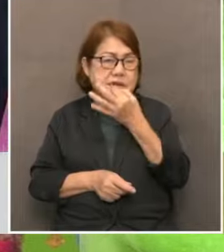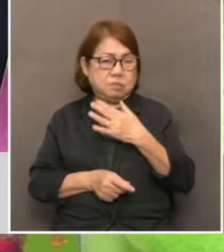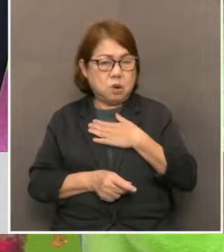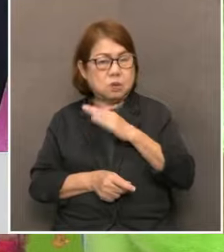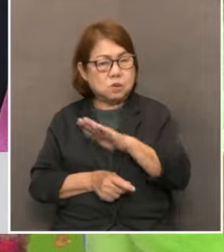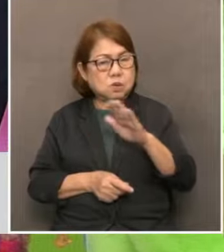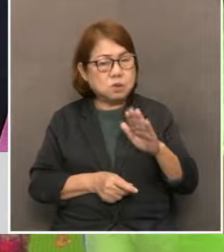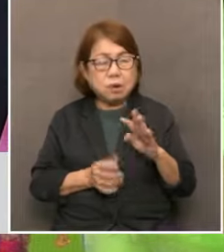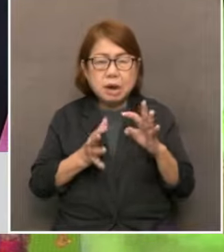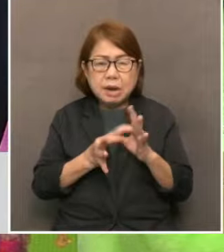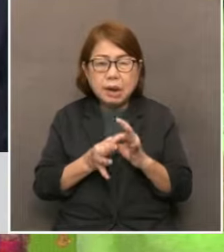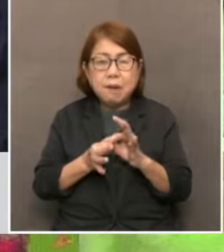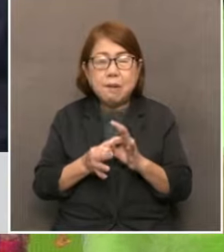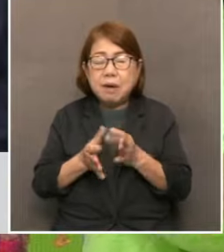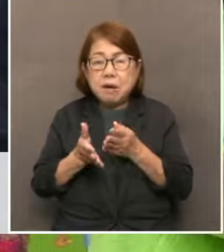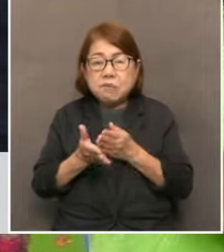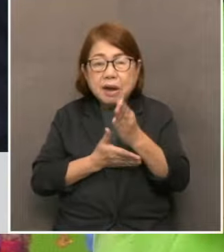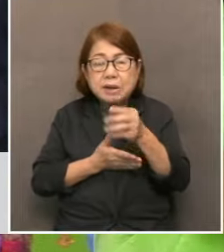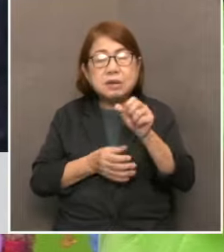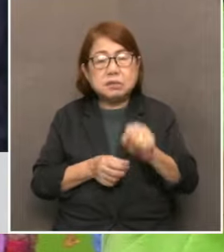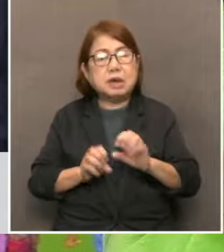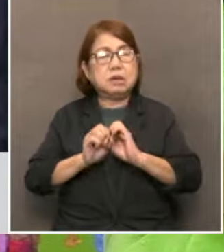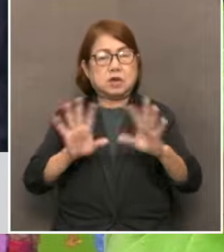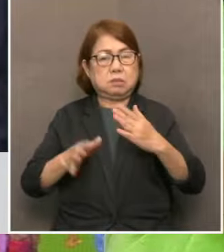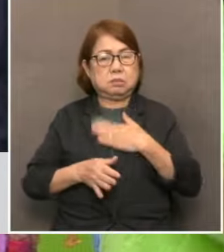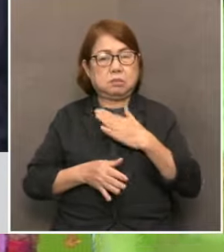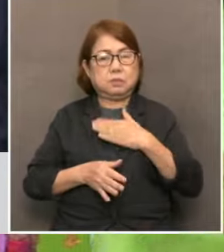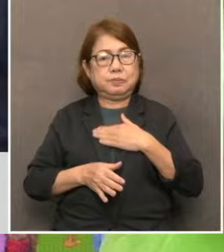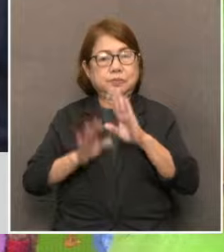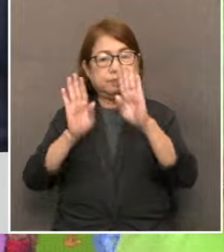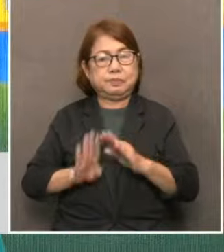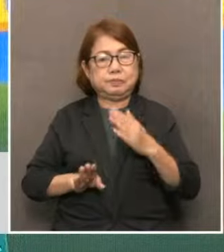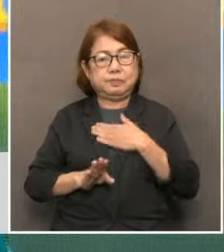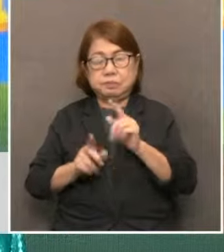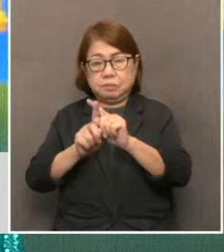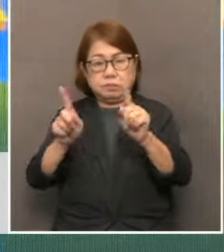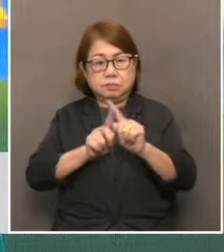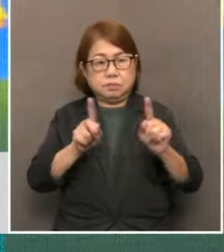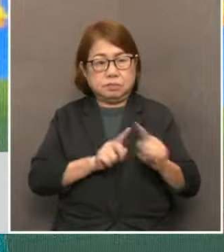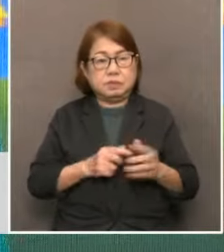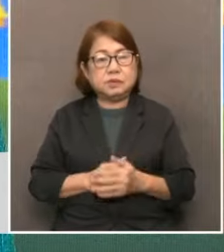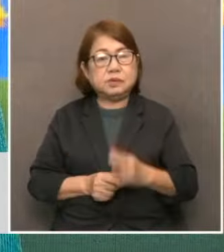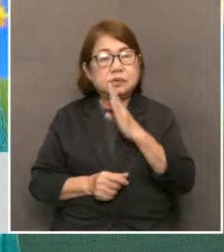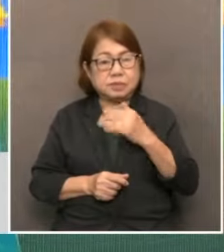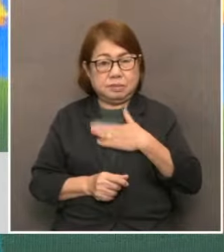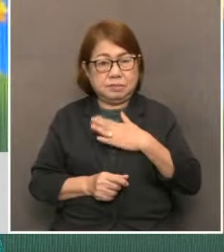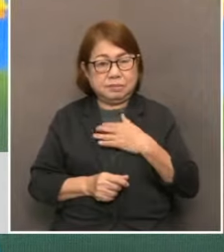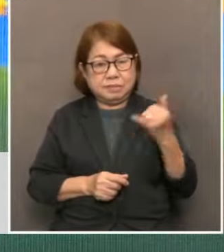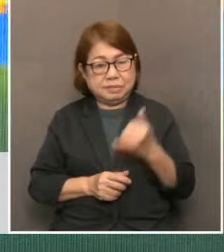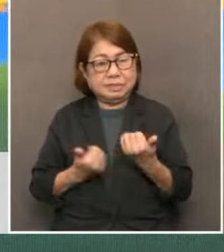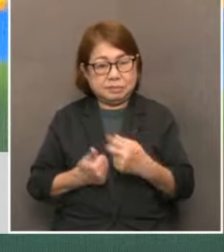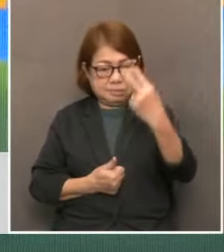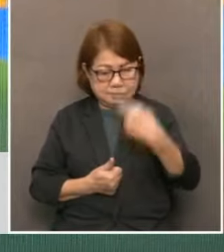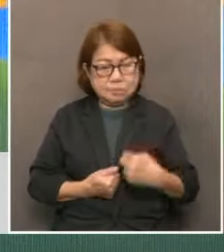เหมือนเป็นศิลปะแขนงนึงนะครับถูต้องมันคือการแสดงตัวตนออกมาในรูปแบบอีกรูปแบบนึงไม่ั้นคืออย่างพี่อาร์ตเนี่ยโอเคมาวันนี้ก็าจะเป็นแบบลุคนึง